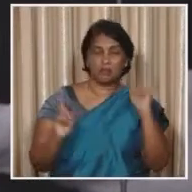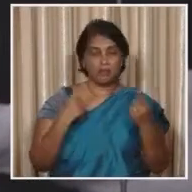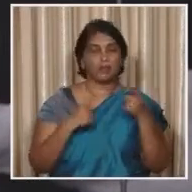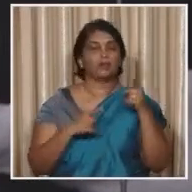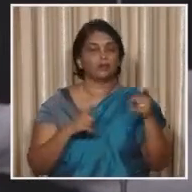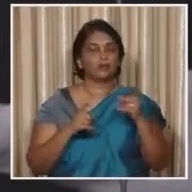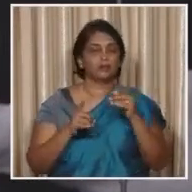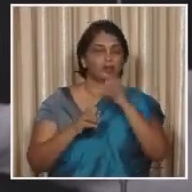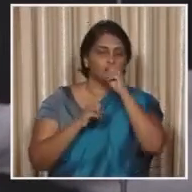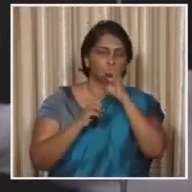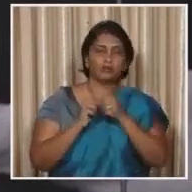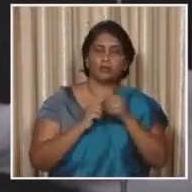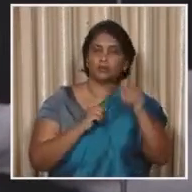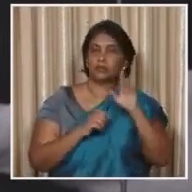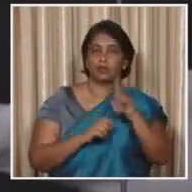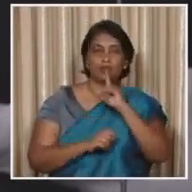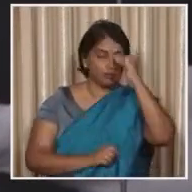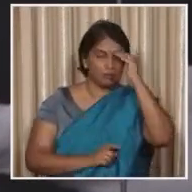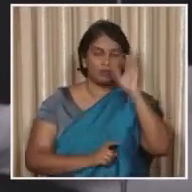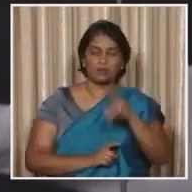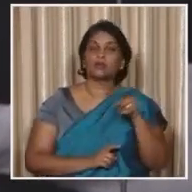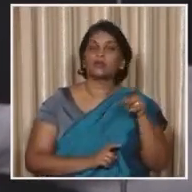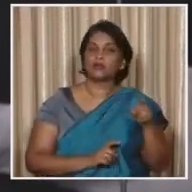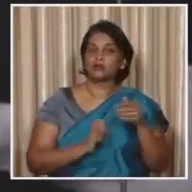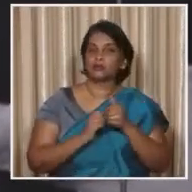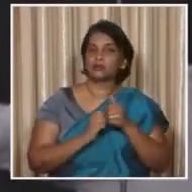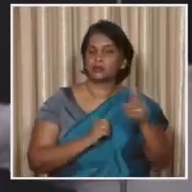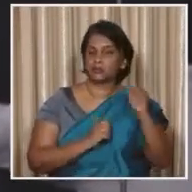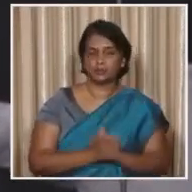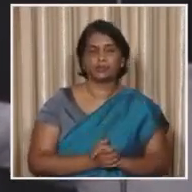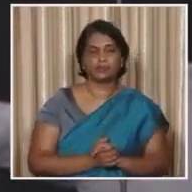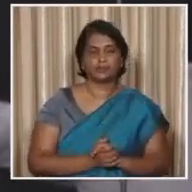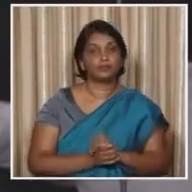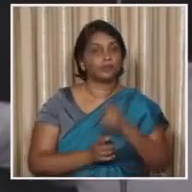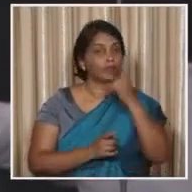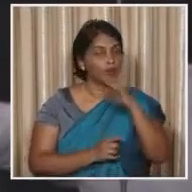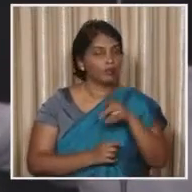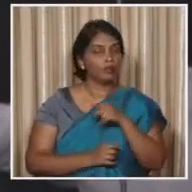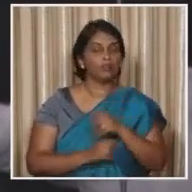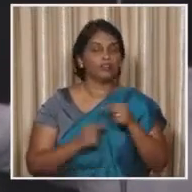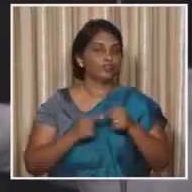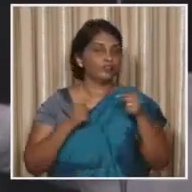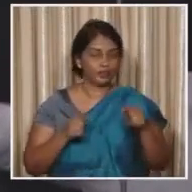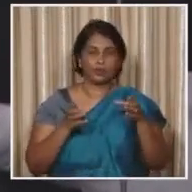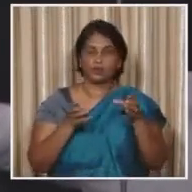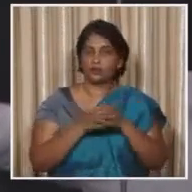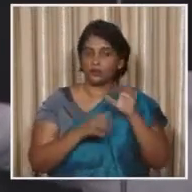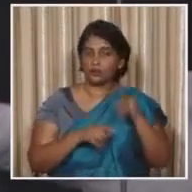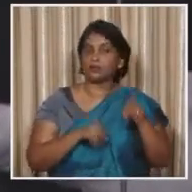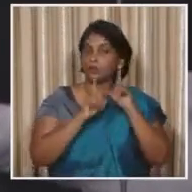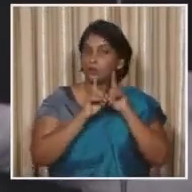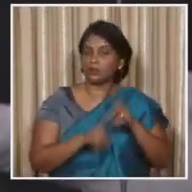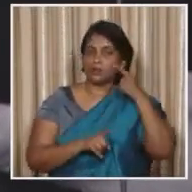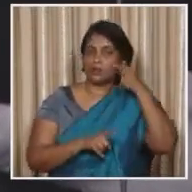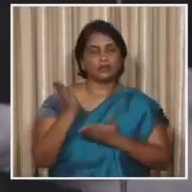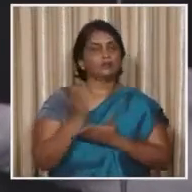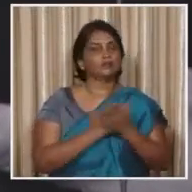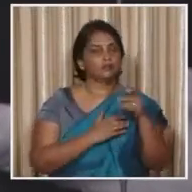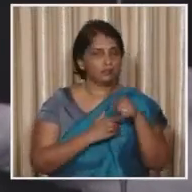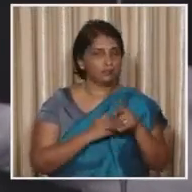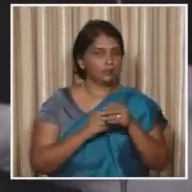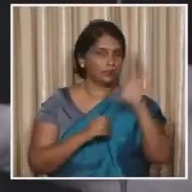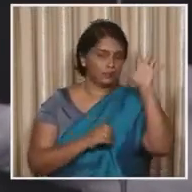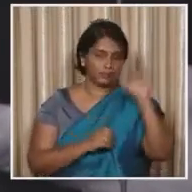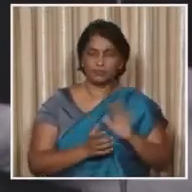විධානයන්ට යටත්ව කටයුතු කරන කතානායකවරයෙක් බවට එතුමා බොහෝ දුරට පත් වෙලා තියෙනවා. ඒ නිසා තමයි විරුද්ධ පක්ෂයේ හැටියට මේ විදිහේ විශ්වාසභංග යෝජනාවක්